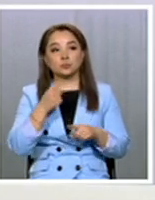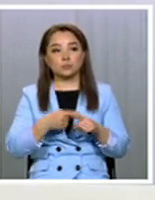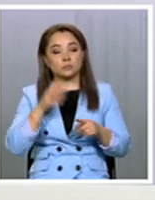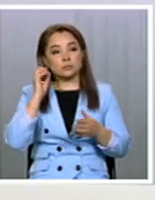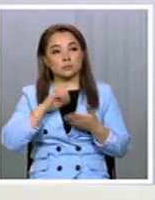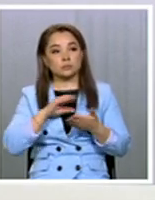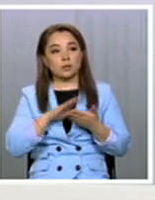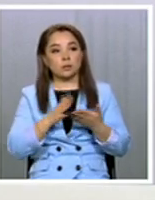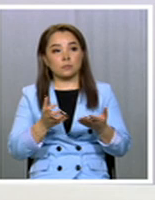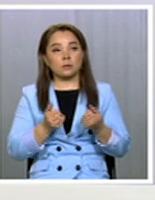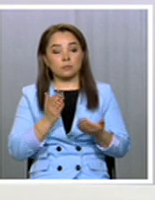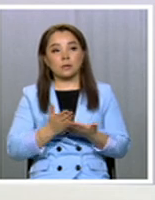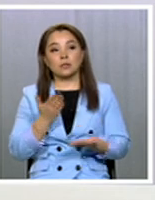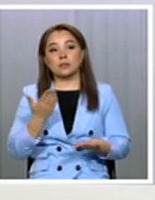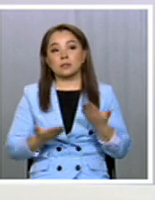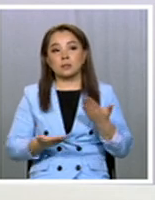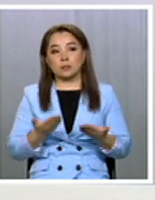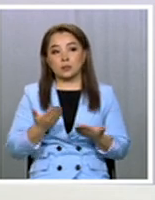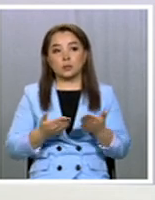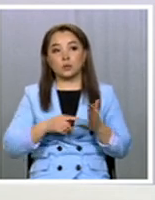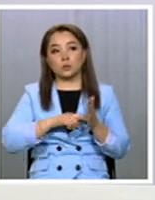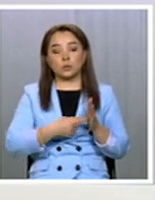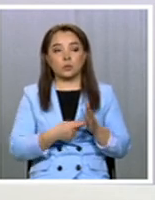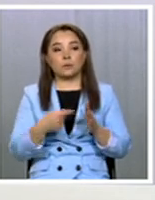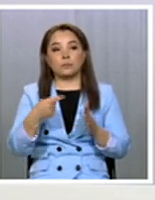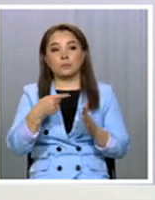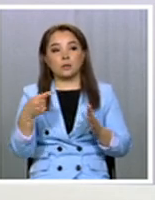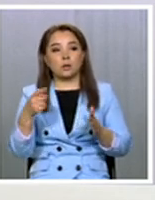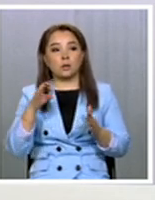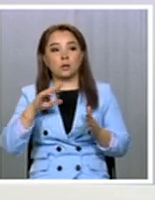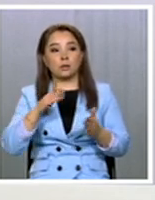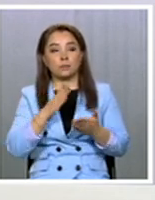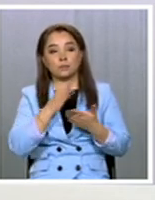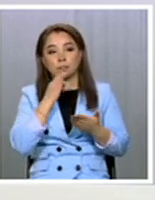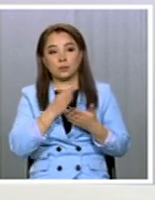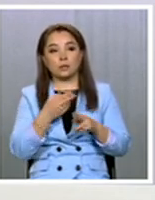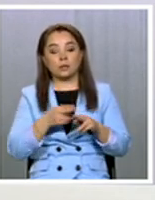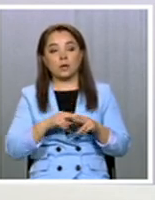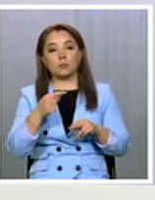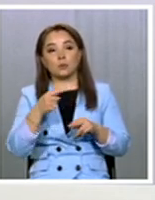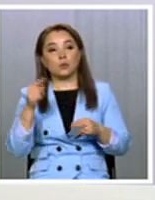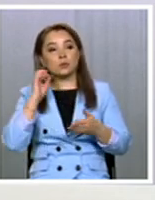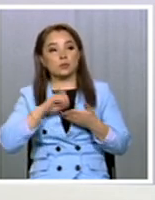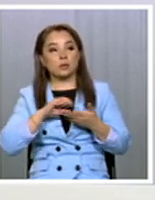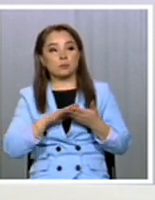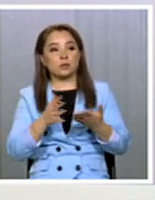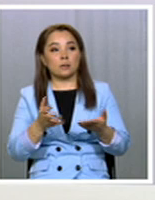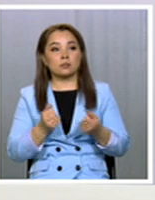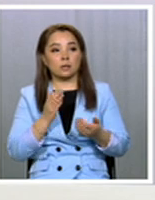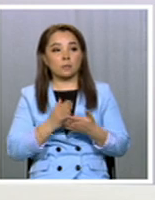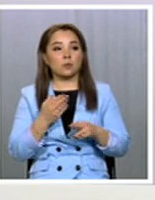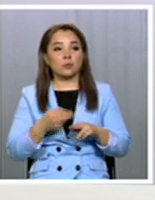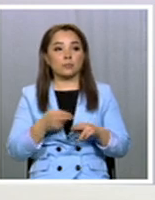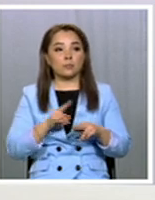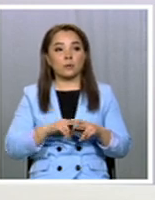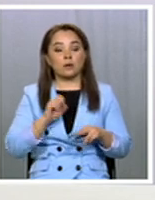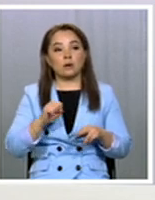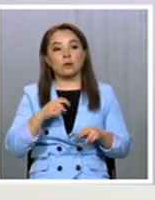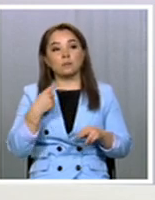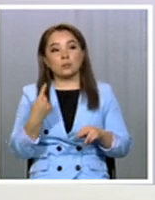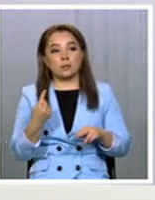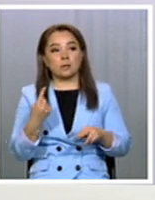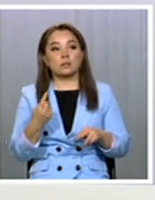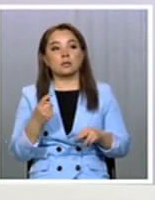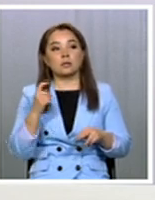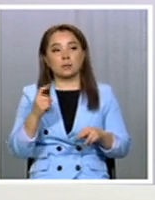алынады. Егер нүкте терс жарты осте болса, онда ол минус таңбасымен алынады. Онда А1 нүктесінің координаты